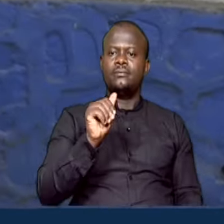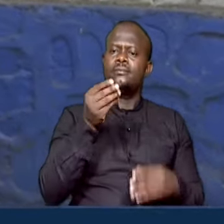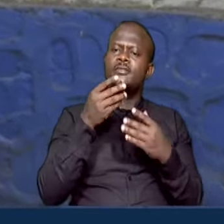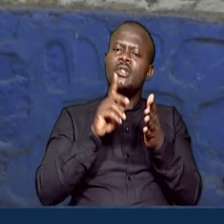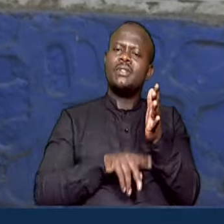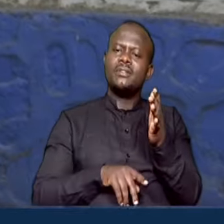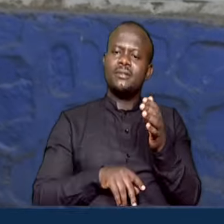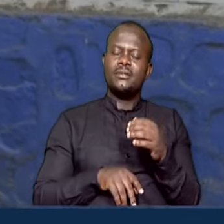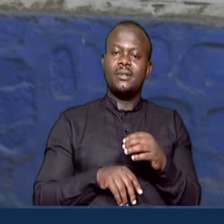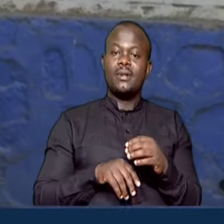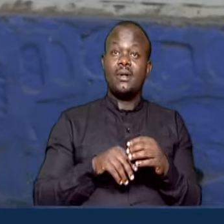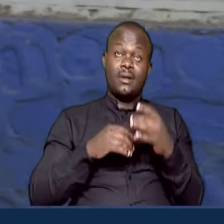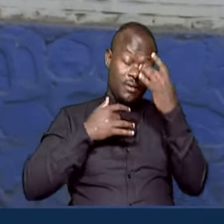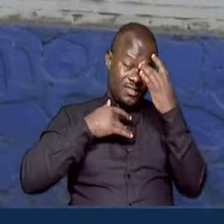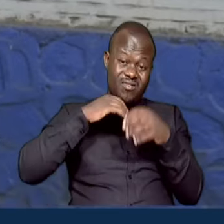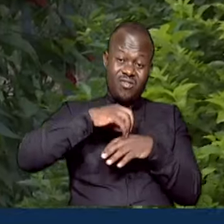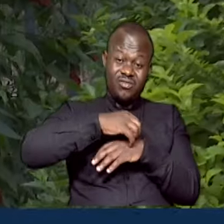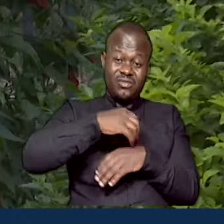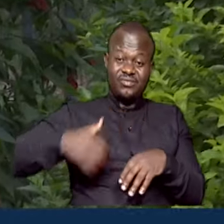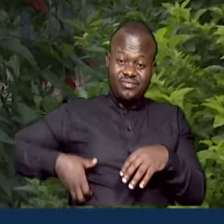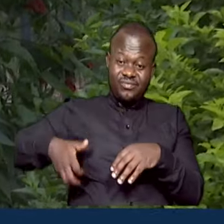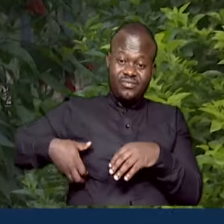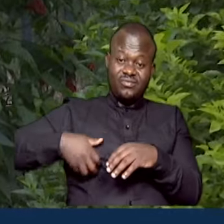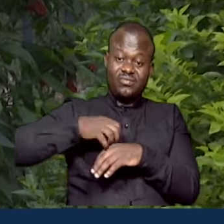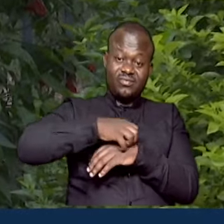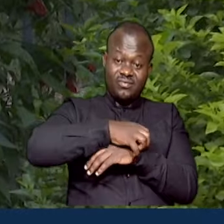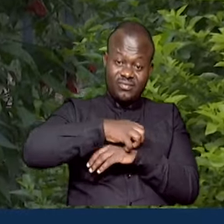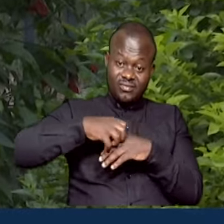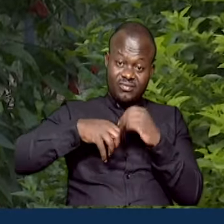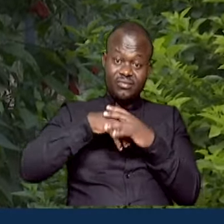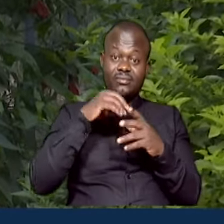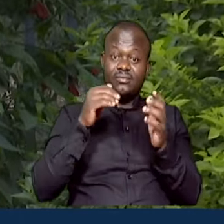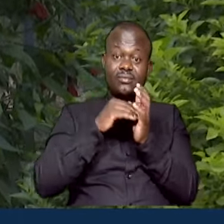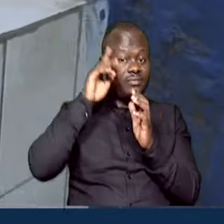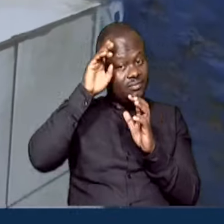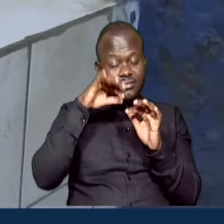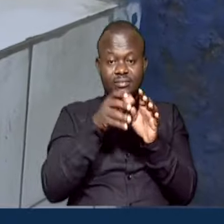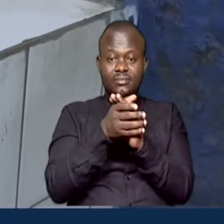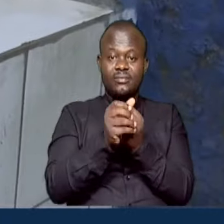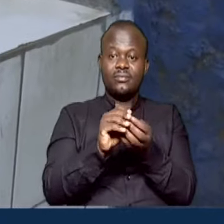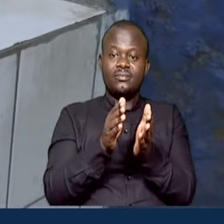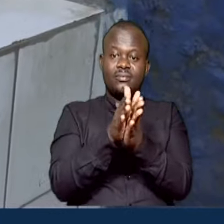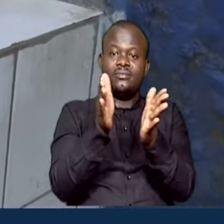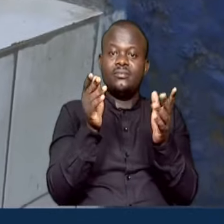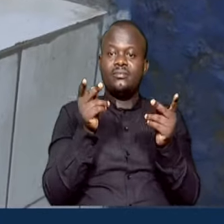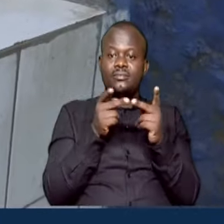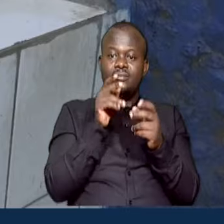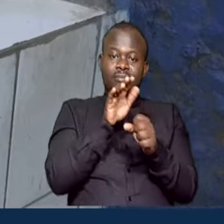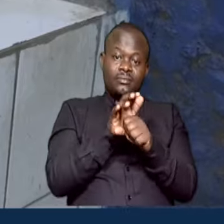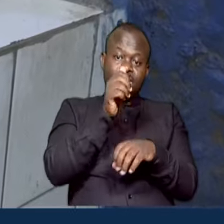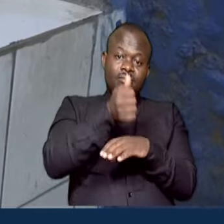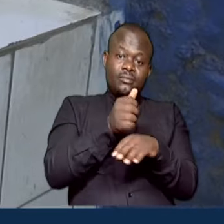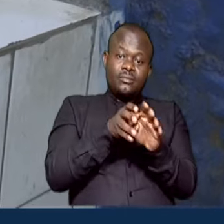Icyorezo cy'ubushita bw'inkende kirimo kuvuga mu karere Rwanda ruherereyemo gitangiye gutuma abaturage bongera gutekereza ku bukarabiro rusange. Ahenshi harashyizwe